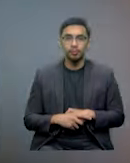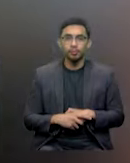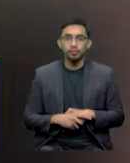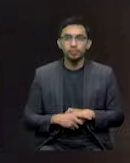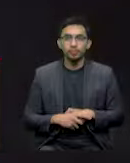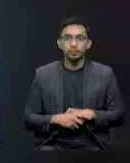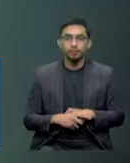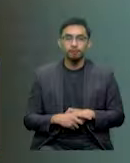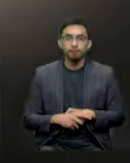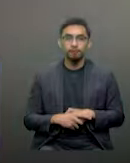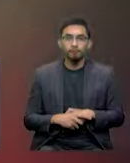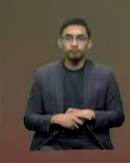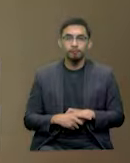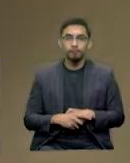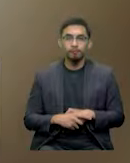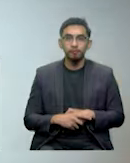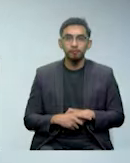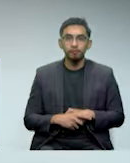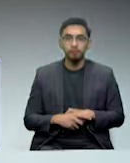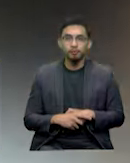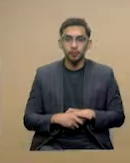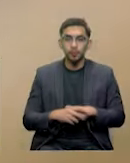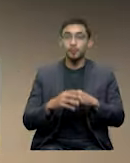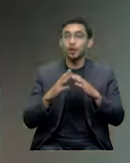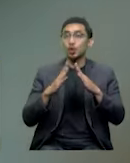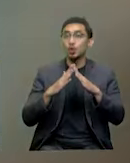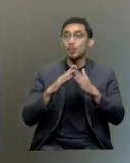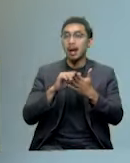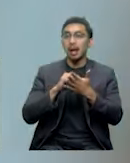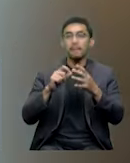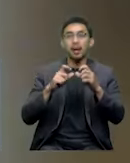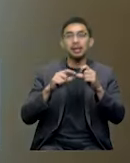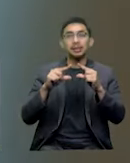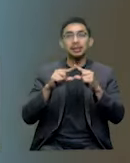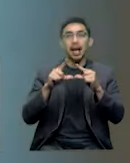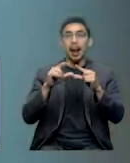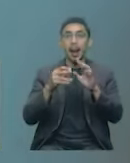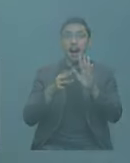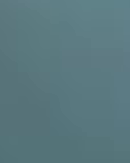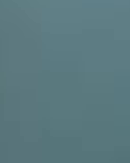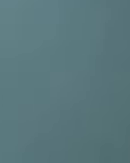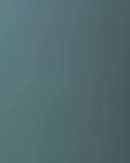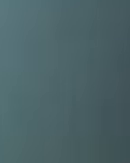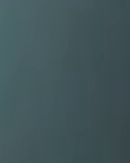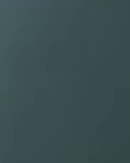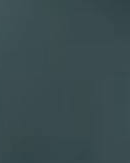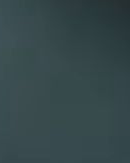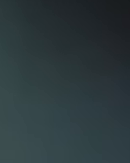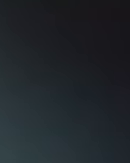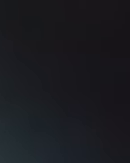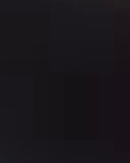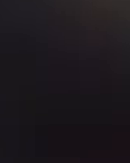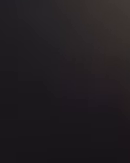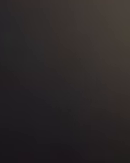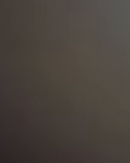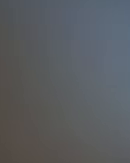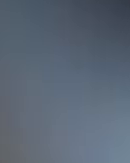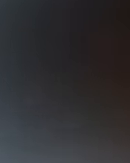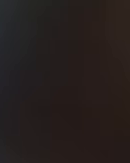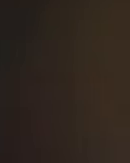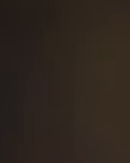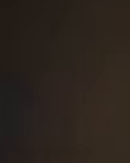Rumah milik Salim, warga Jembatan Besi Tambora Jakarta Barat ini runtuh seketika usai dilanda hujan deras. Reruntuhan